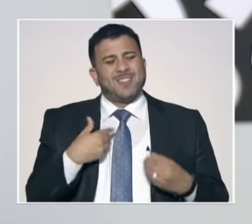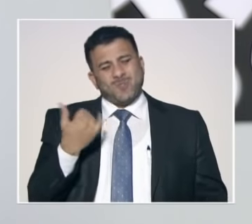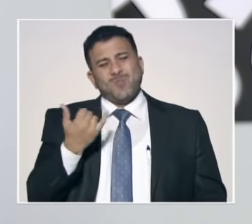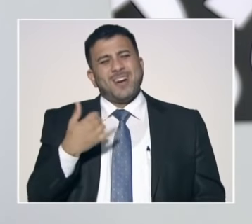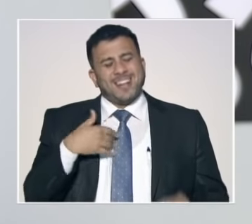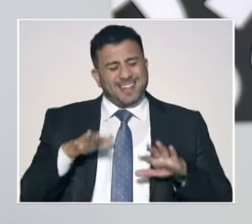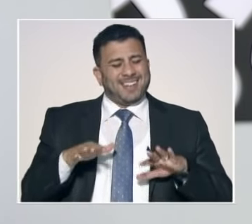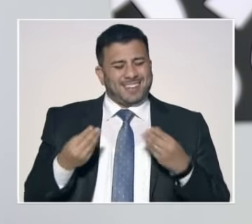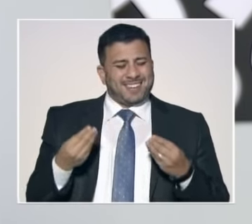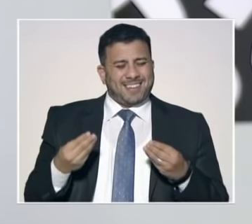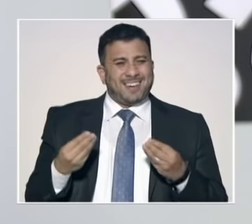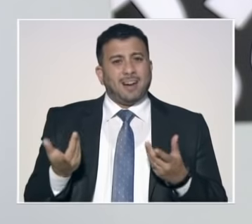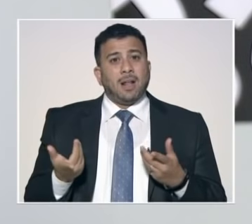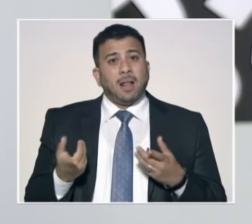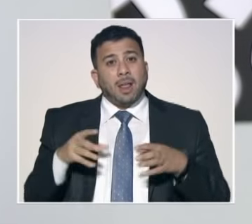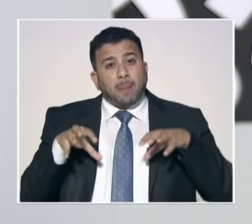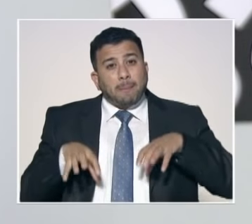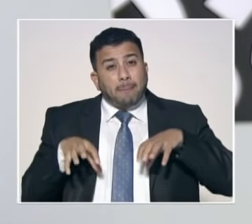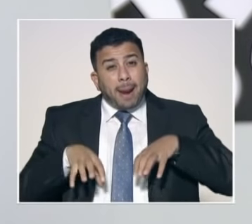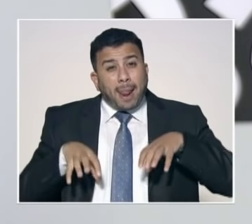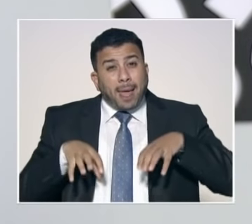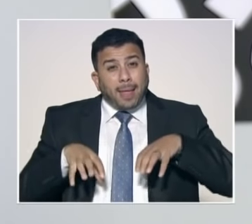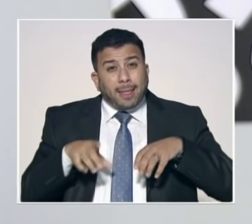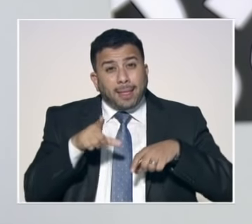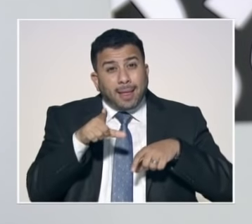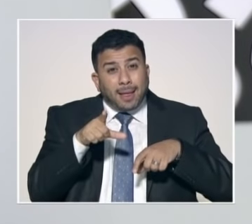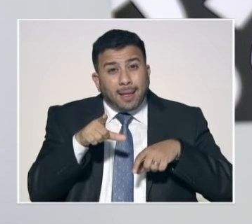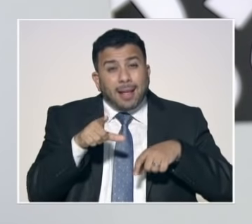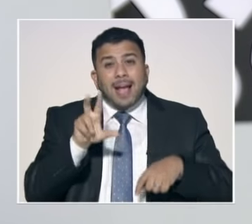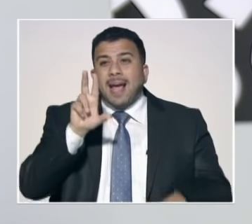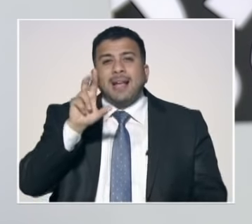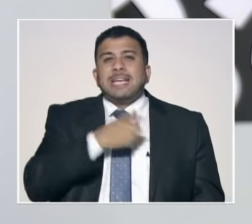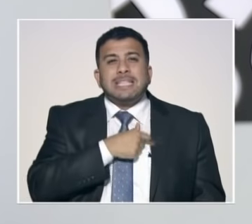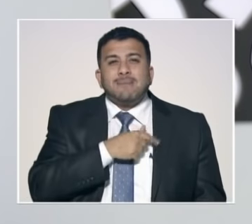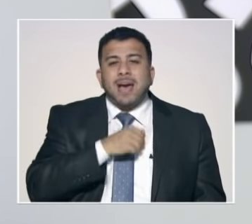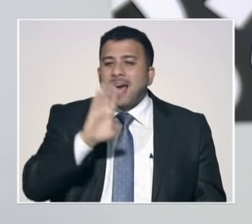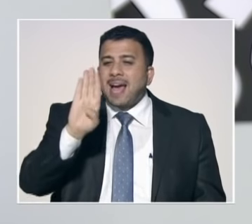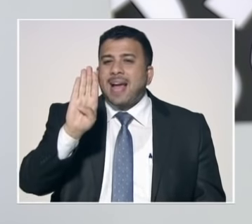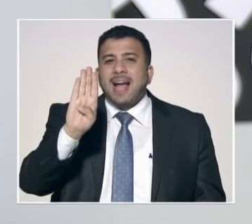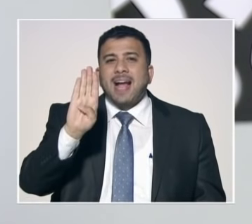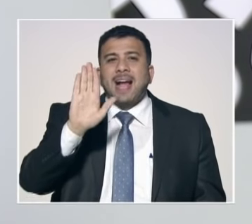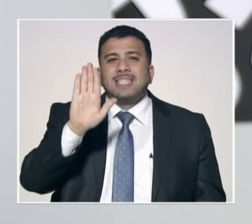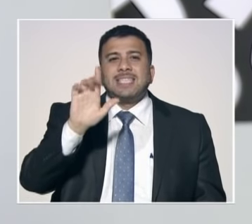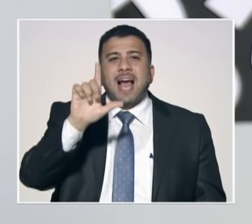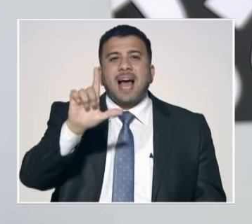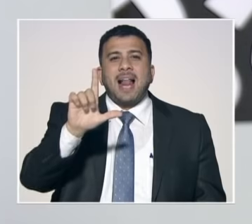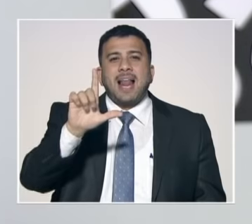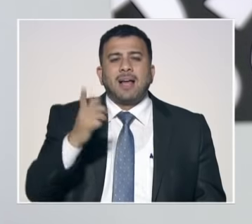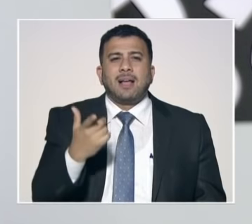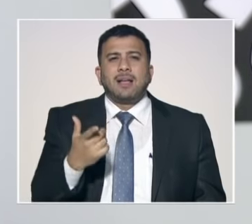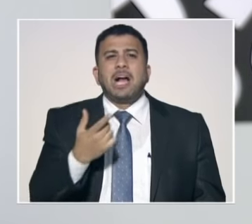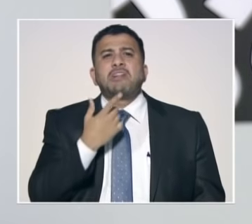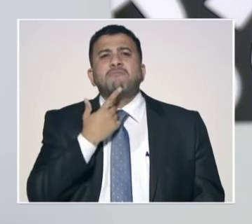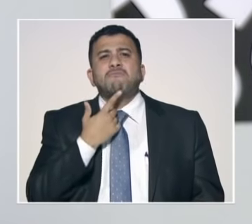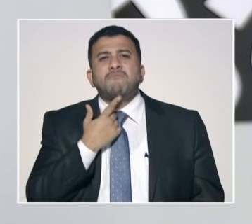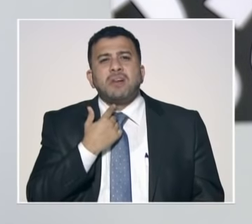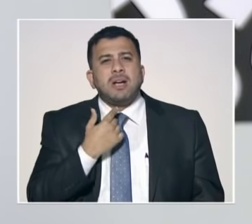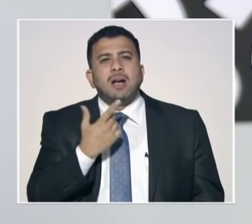ما يستطيع، لكن الكسل هو عنده قدرة على العمل لكن منعه والعياذ بالله هوى أو